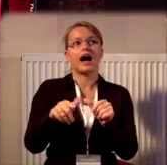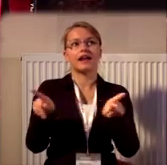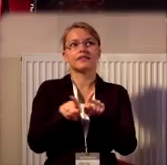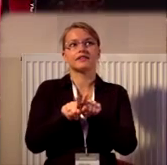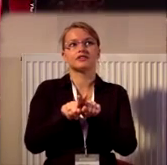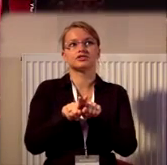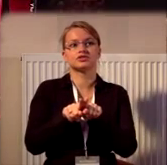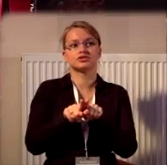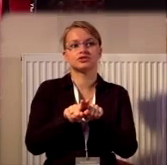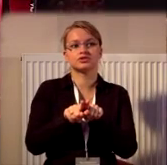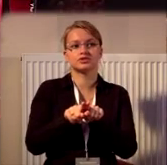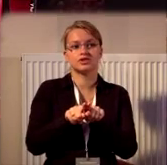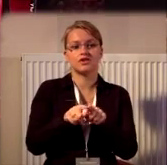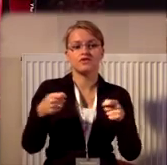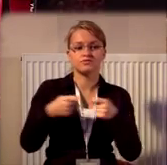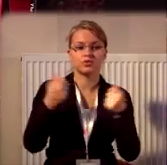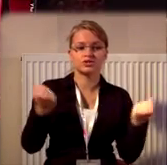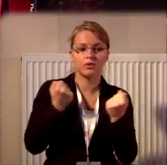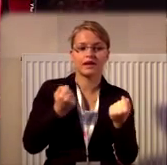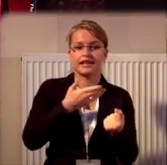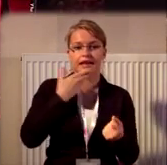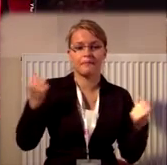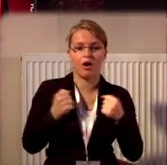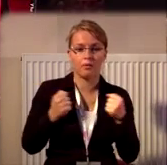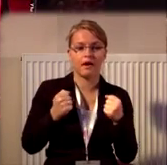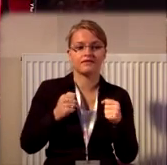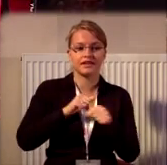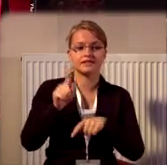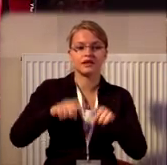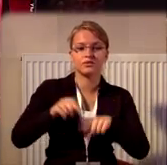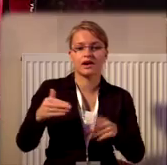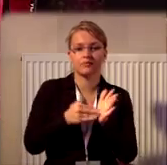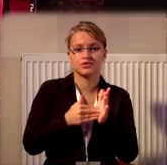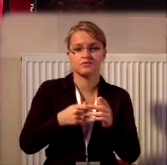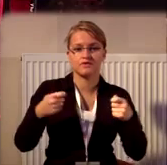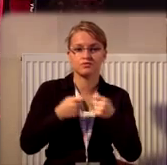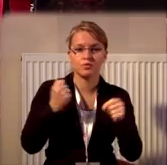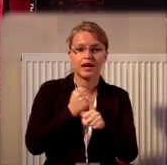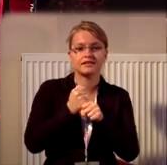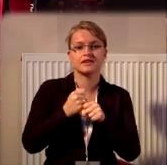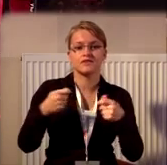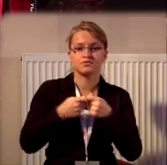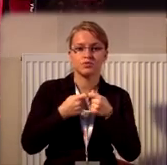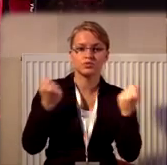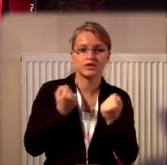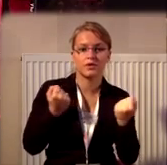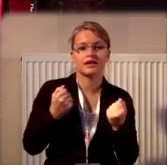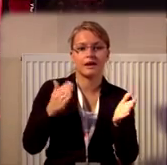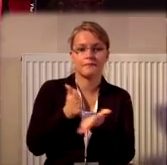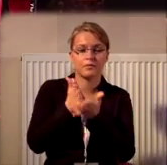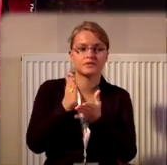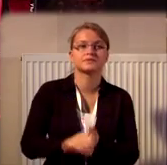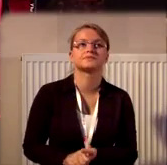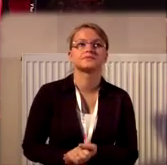że zanikają uprzedzenia, obawy, a pojawia się naturalna potrzeba współpracy, współdziałania i pomocy,